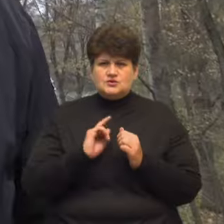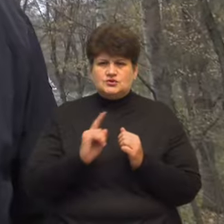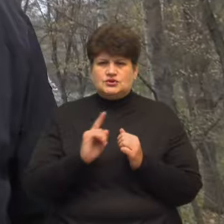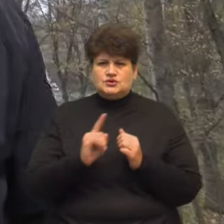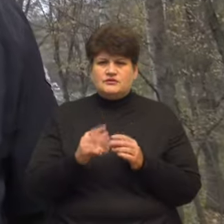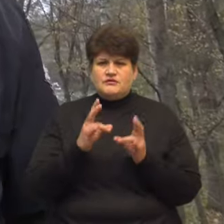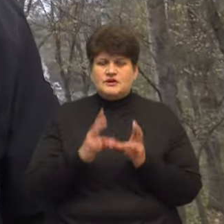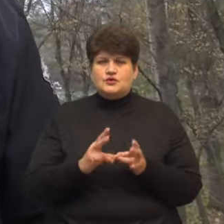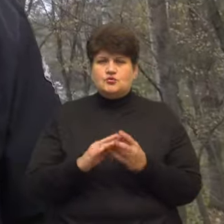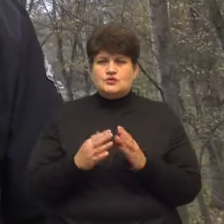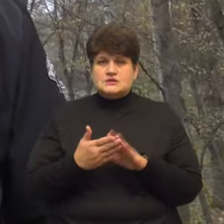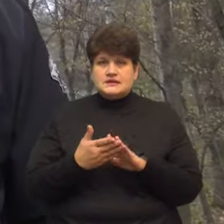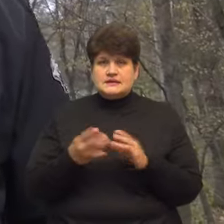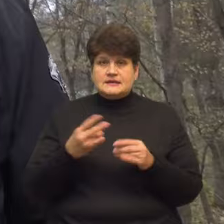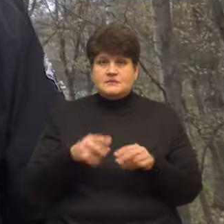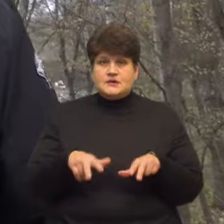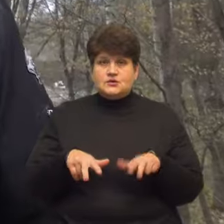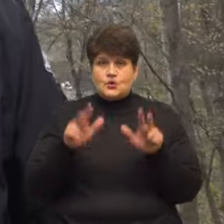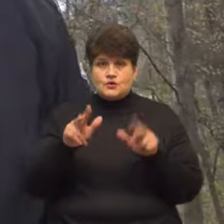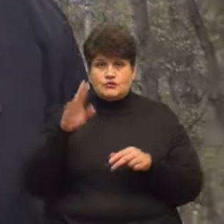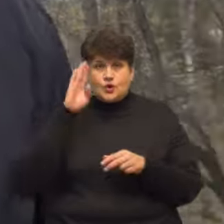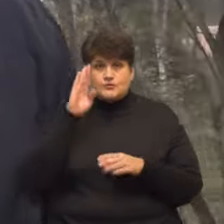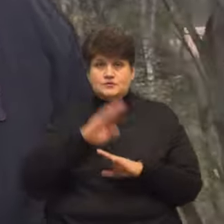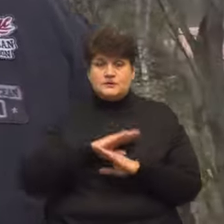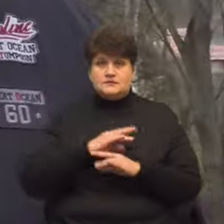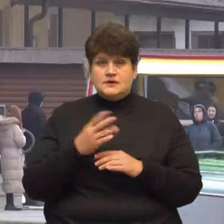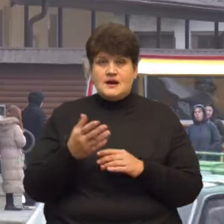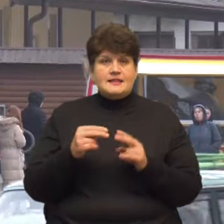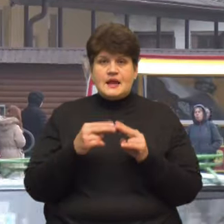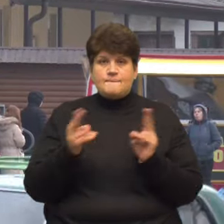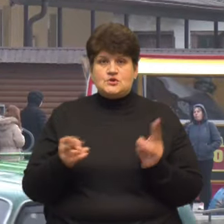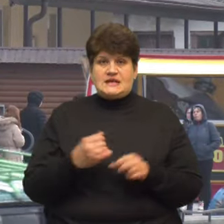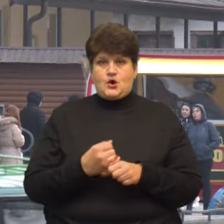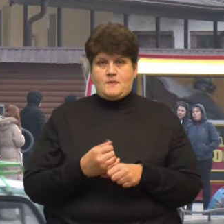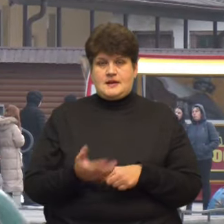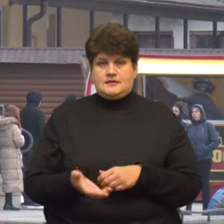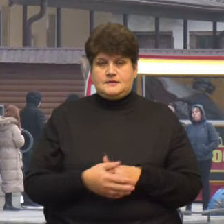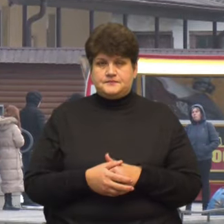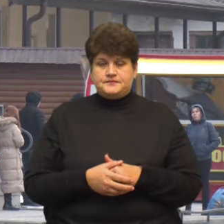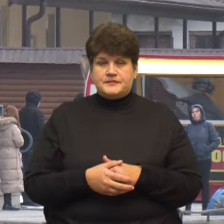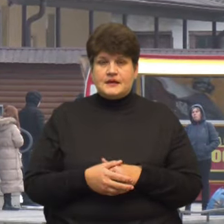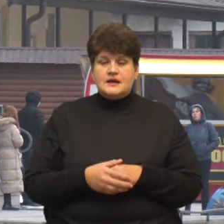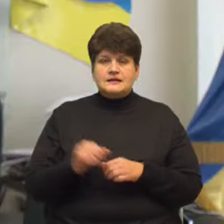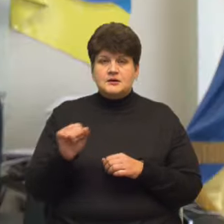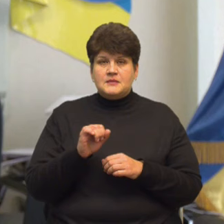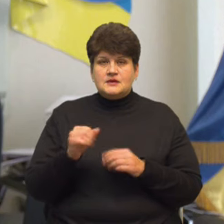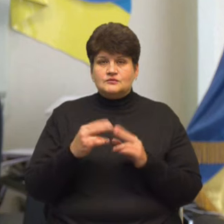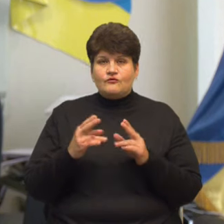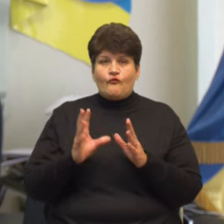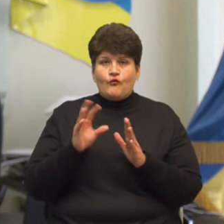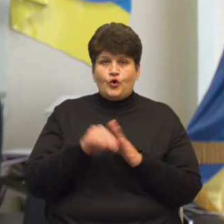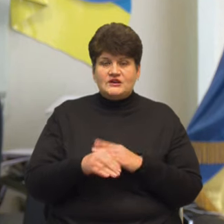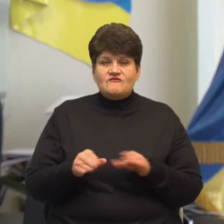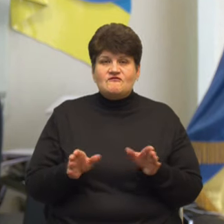стані треба дронив хлопцям щоб не гинули а не мости робити трибовлянський автовокзал входить до закритої ділянки